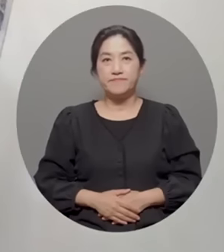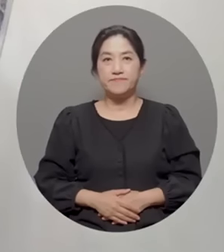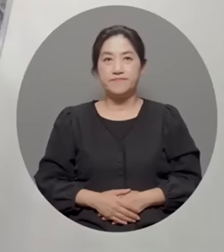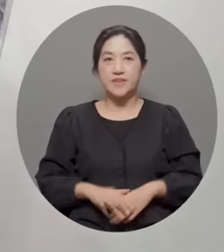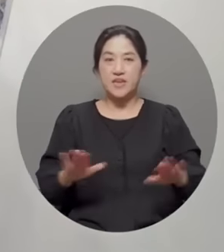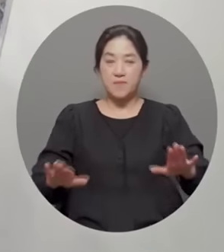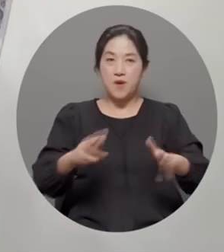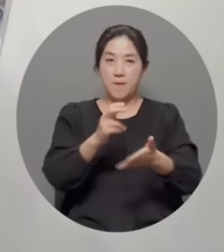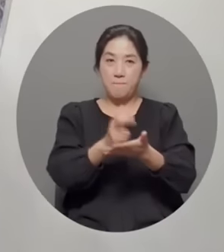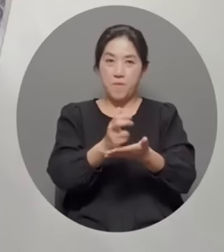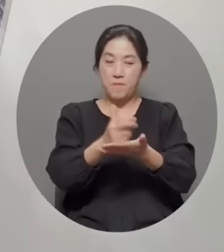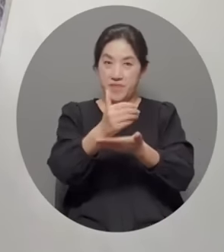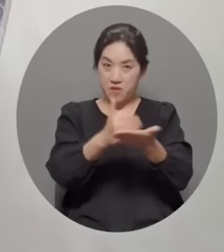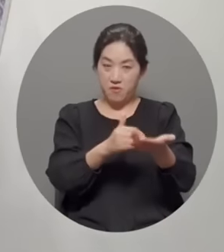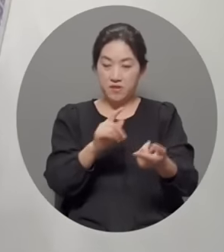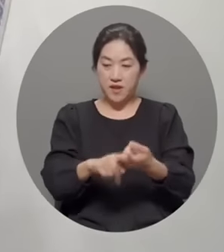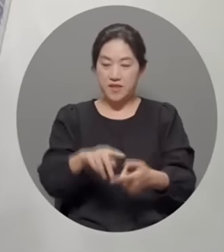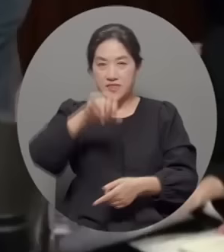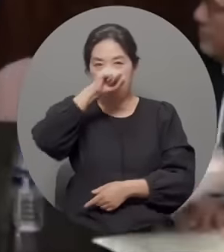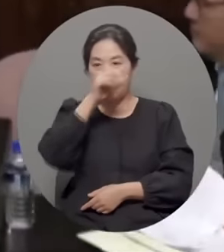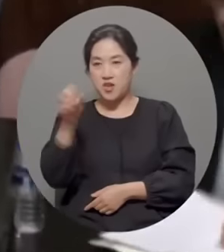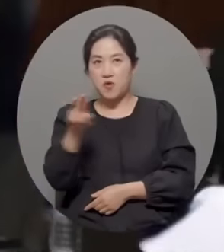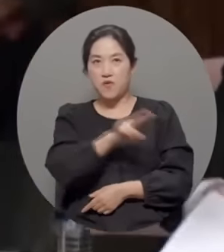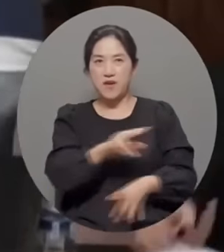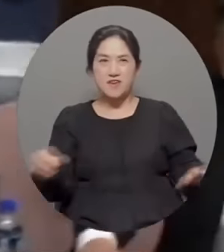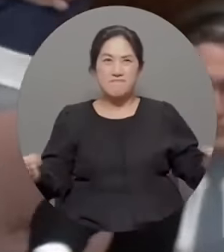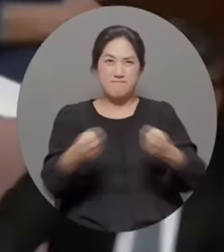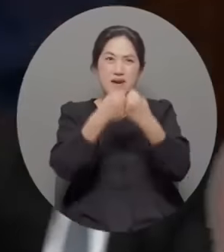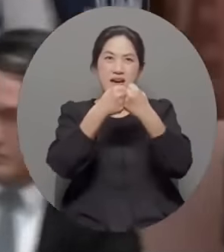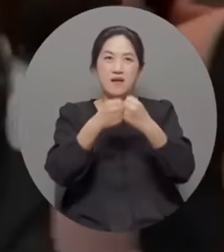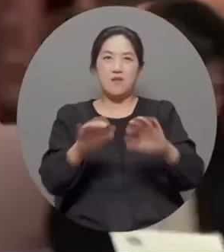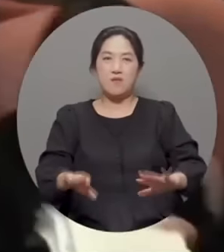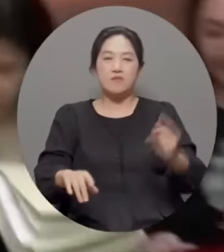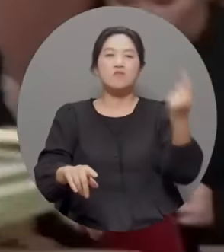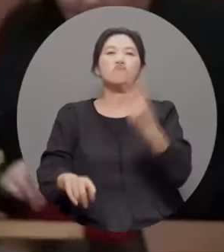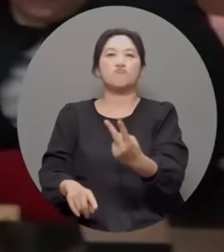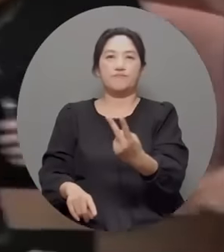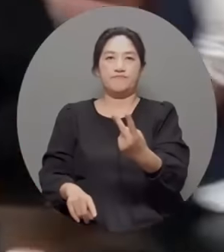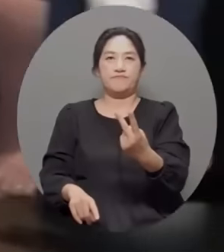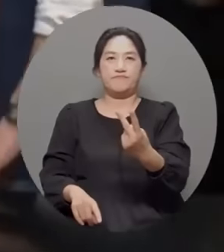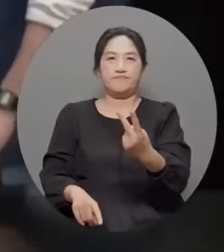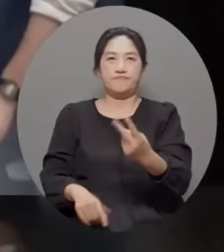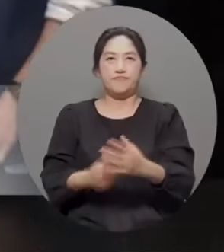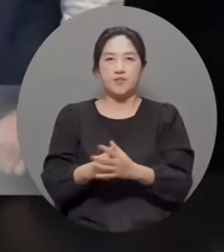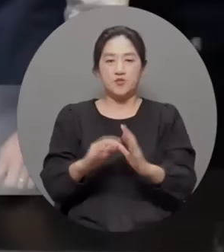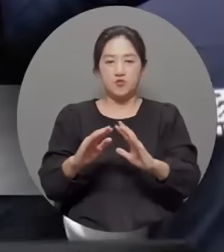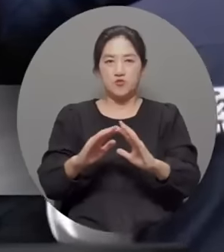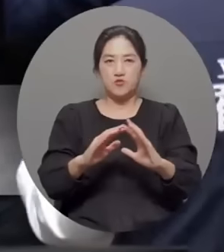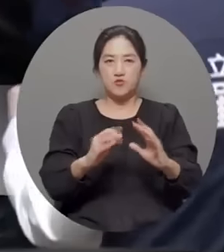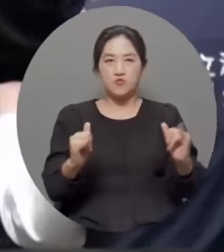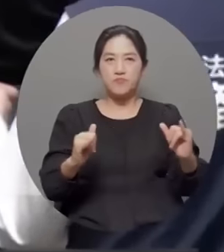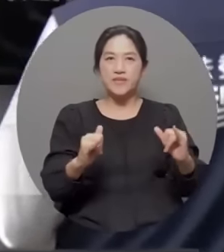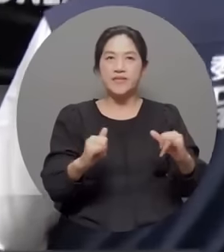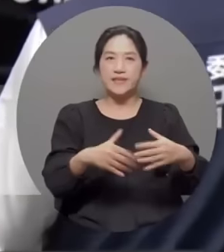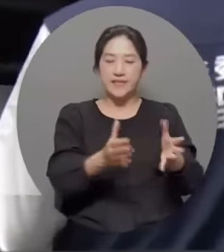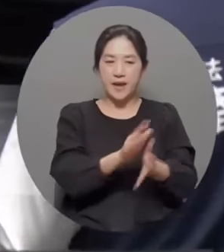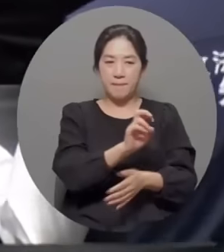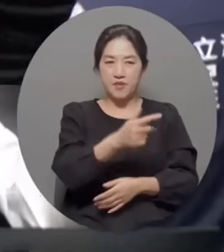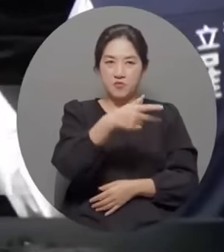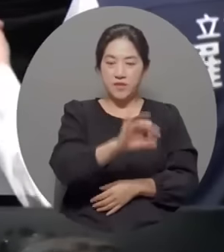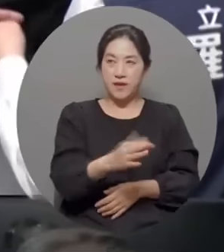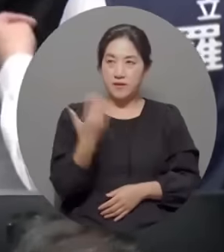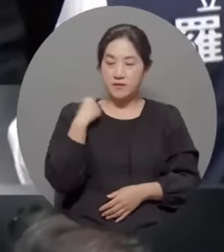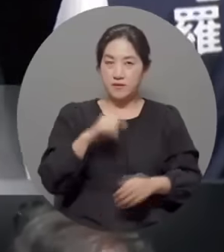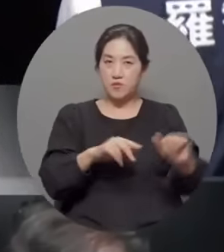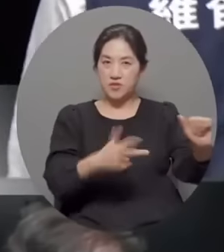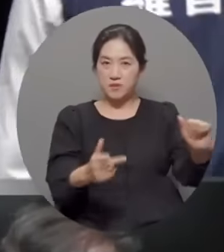이번 법안을 둘러싸고 대만 여야 의원이 부딪힌 건 벌써 두 번째입니다. 국민당과 민중당은 지난 17일에도 법안